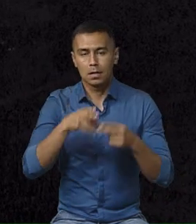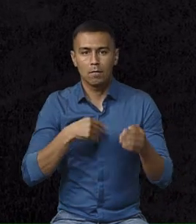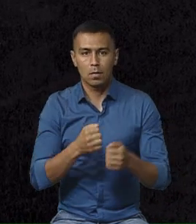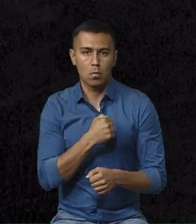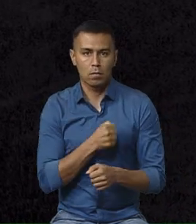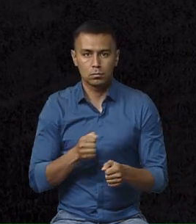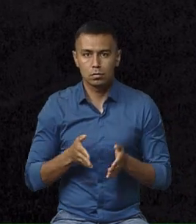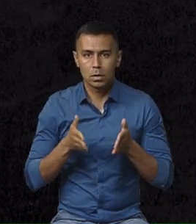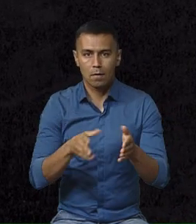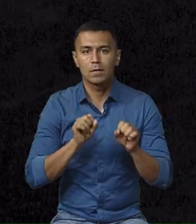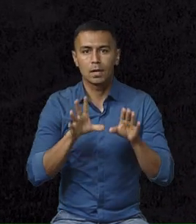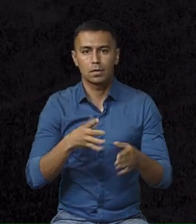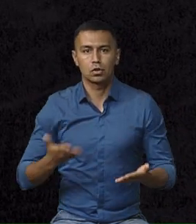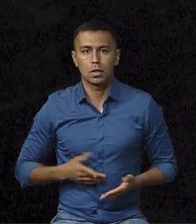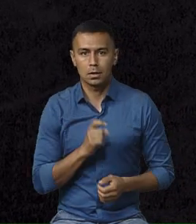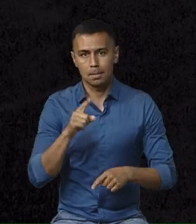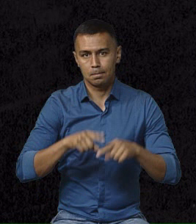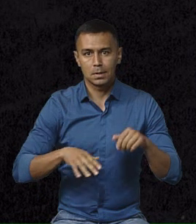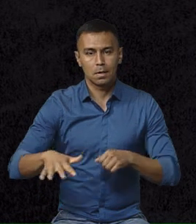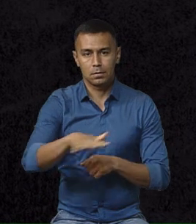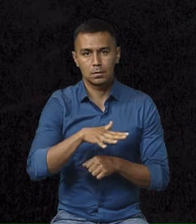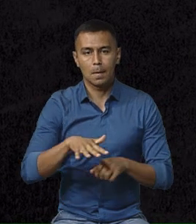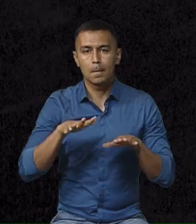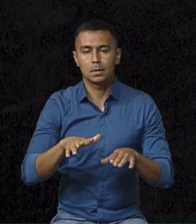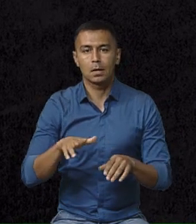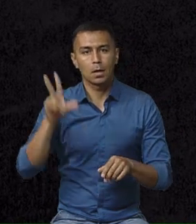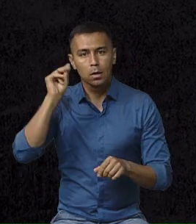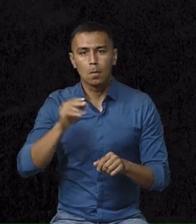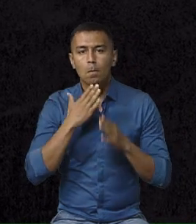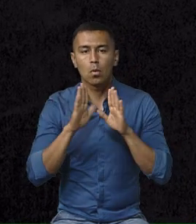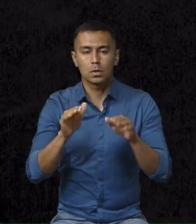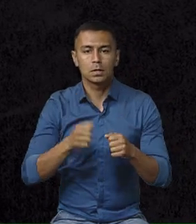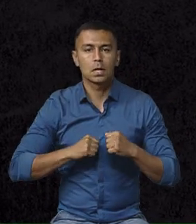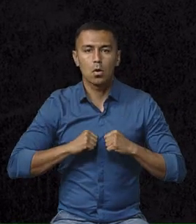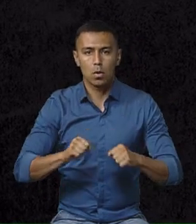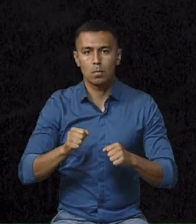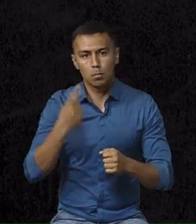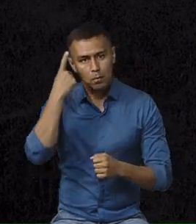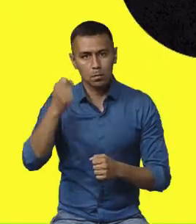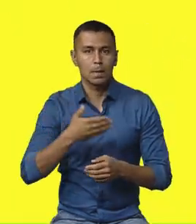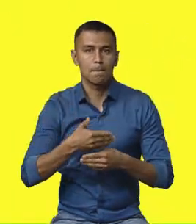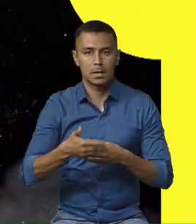шлях, віддавши життя за батьківщину. Додають, місце та дату прощання з героєм повідомлять пізніше.